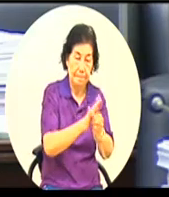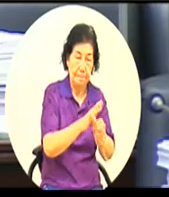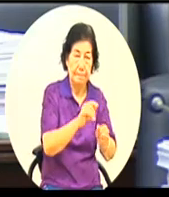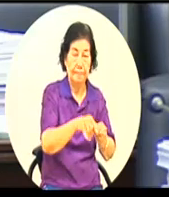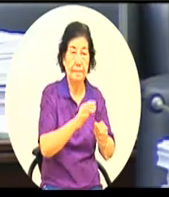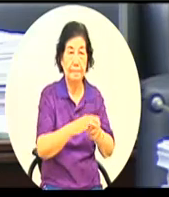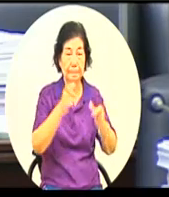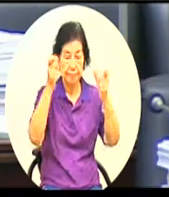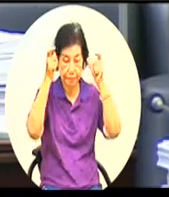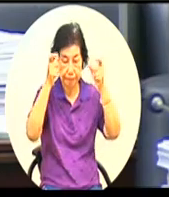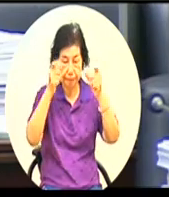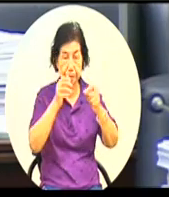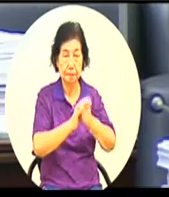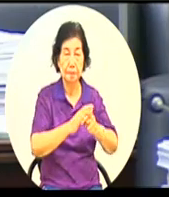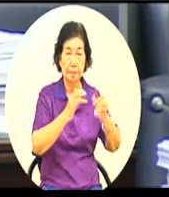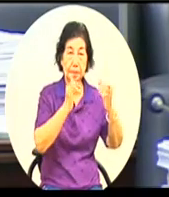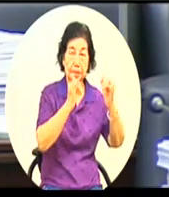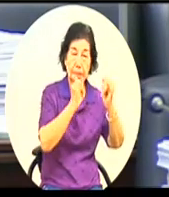比较南投县，